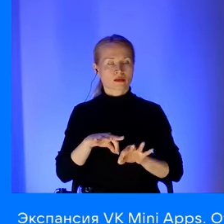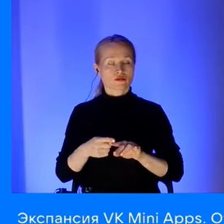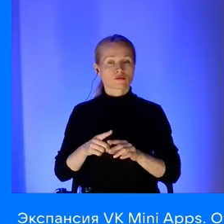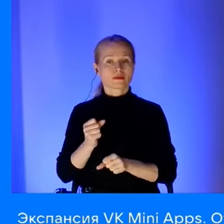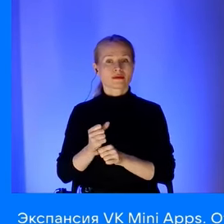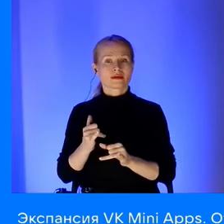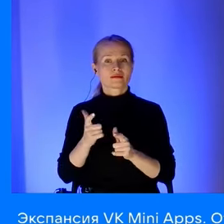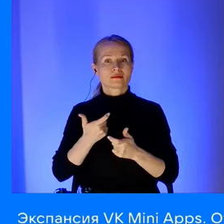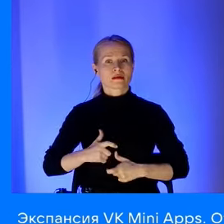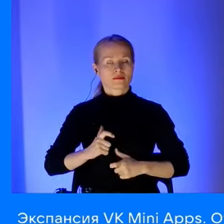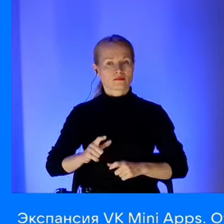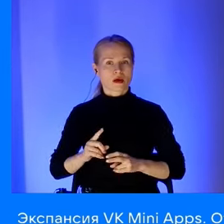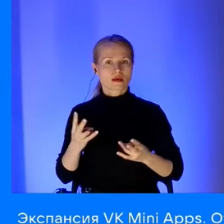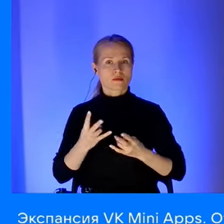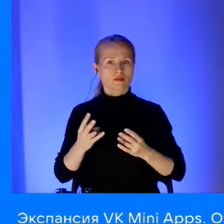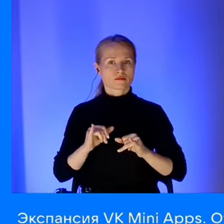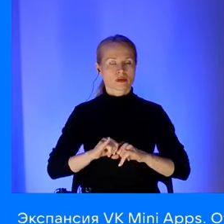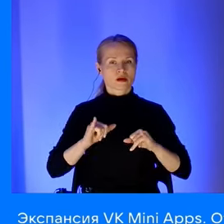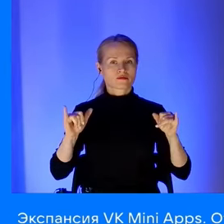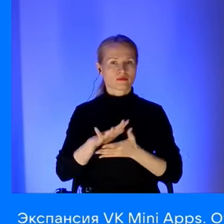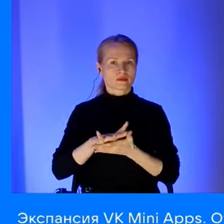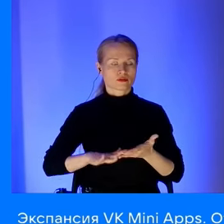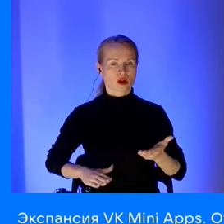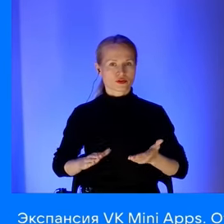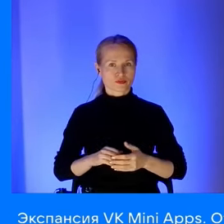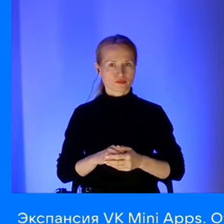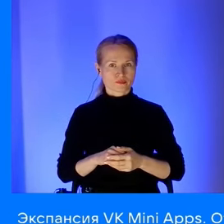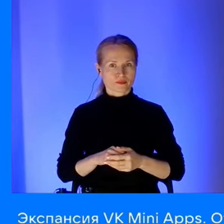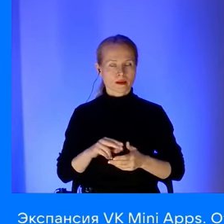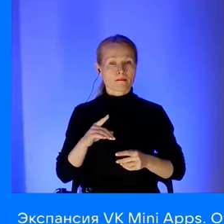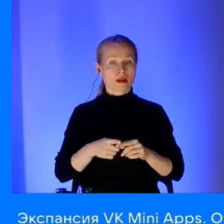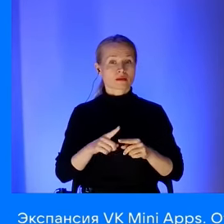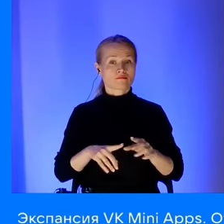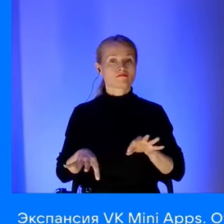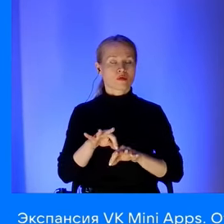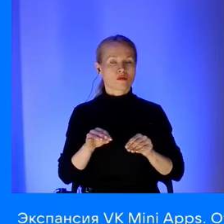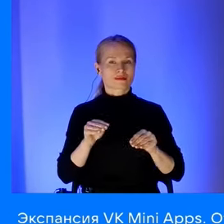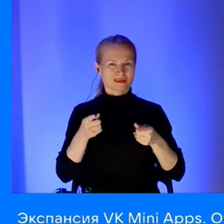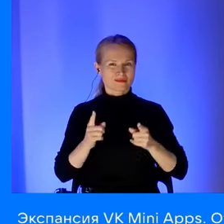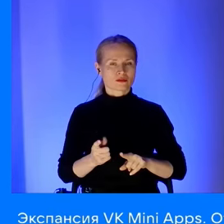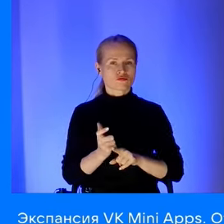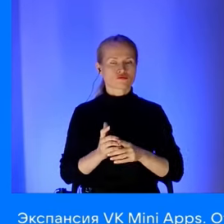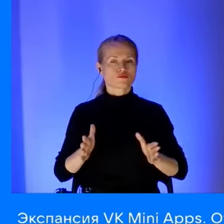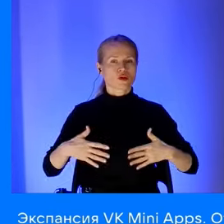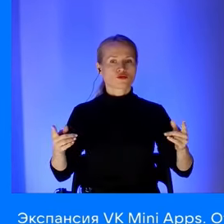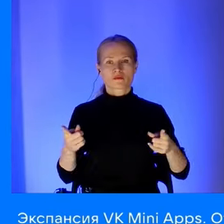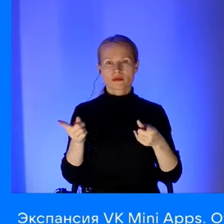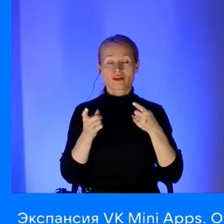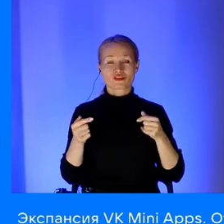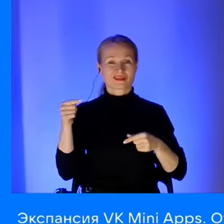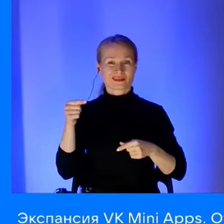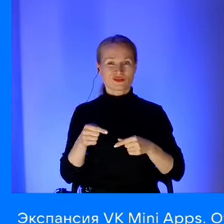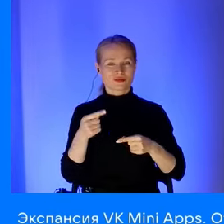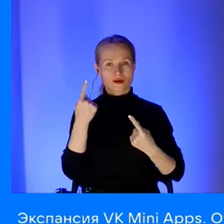себя, необходимо было развивать дальше. При этом проект действительно очень большой, и привлечь 1000 разработчиков в